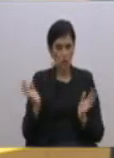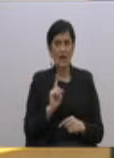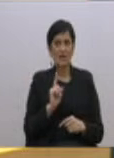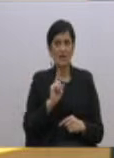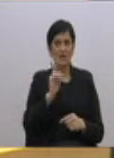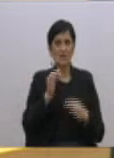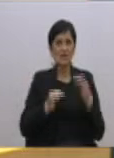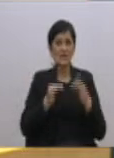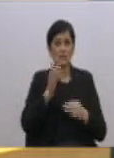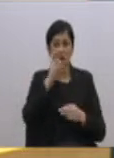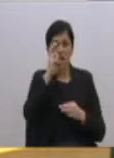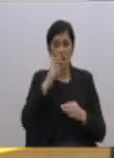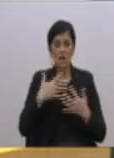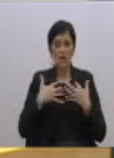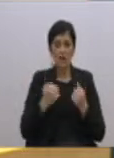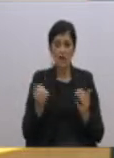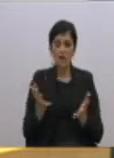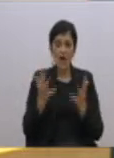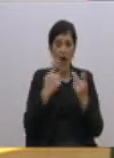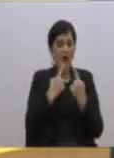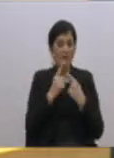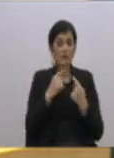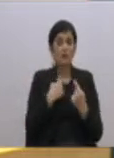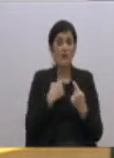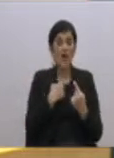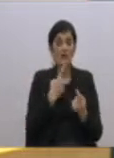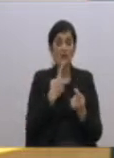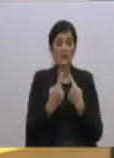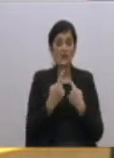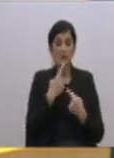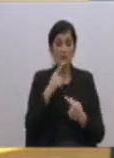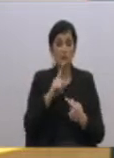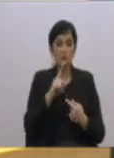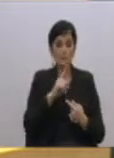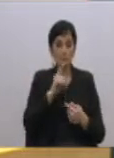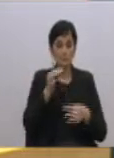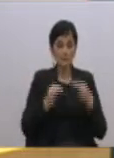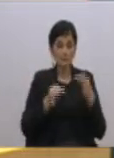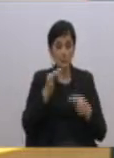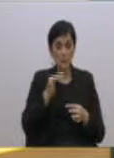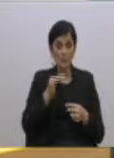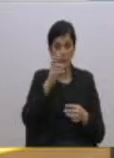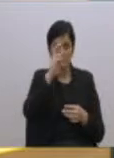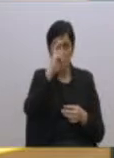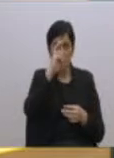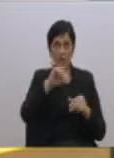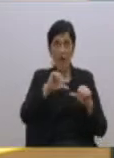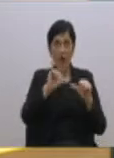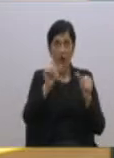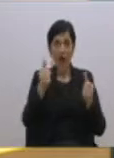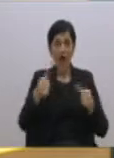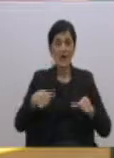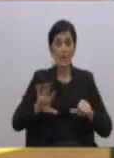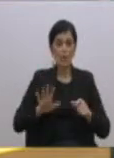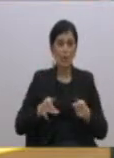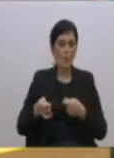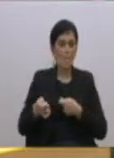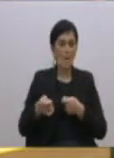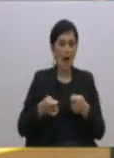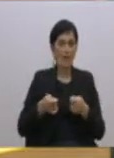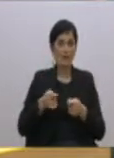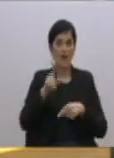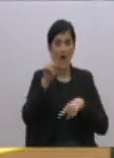არ გვესაუბრებს. ჩვენ გვესაუბრებიან სასამართლო ხელისუფლების არაფორმალურად მართვაზე. ხანდახან